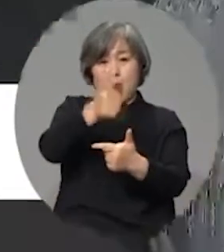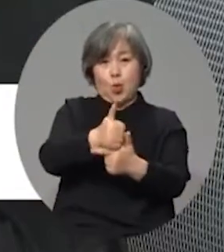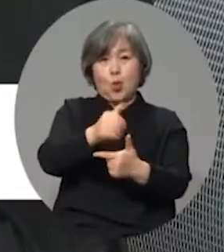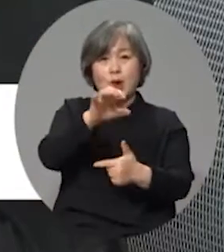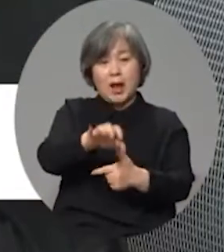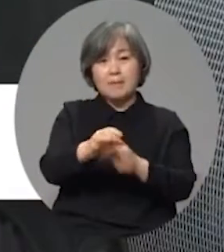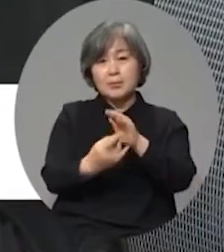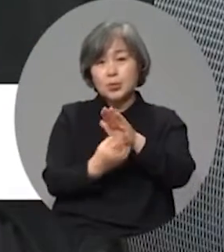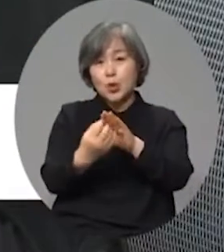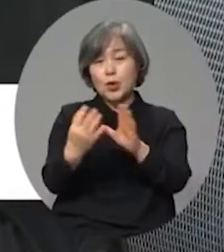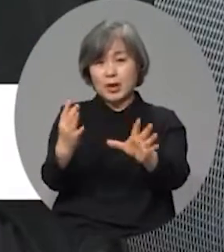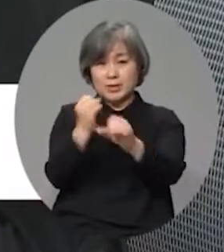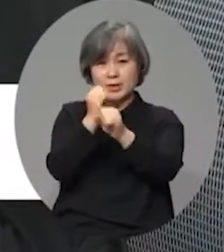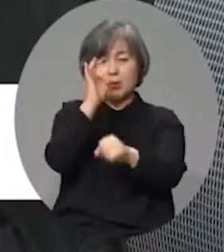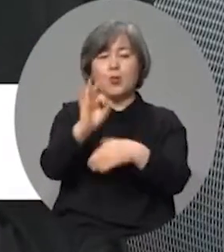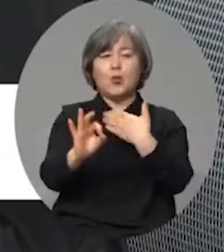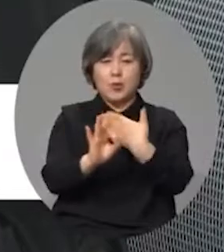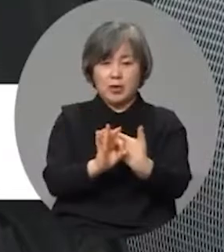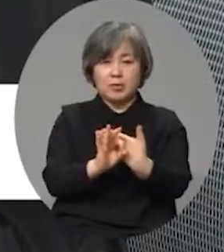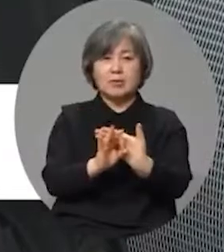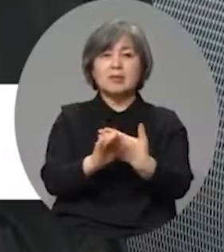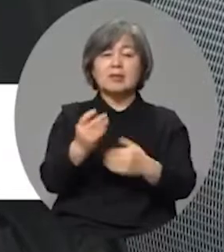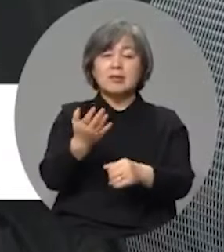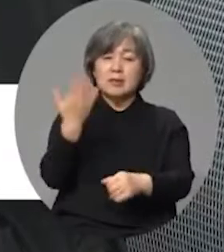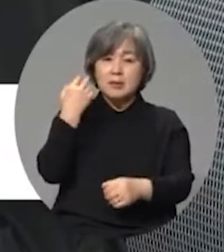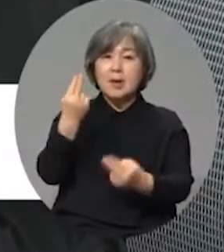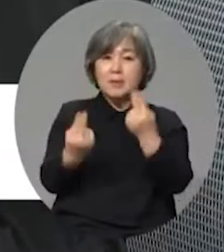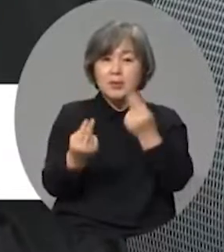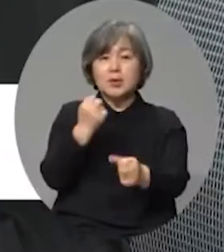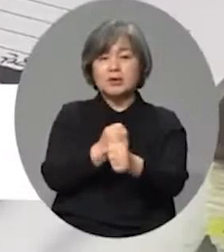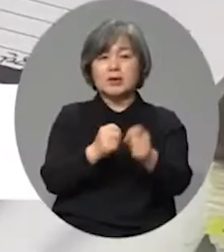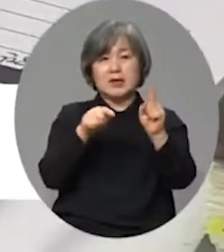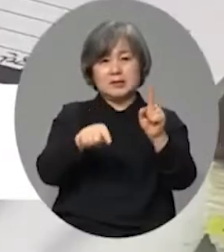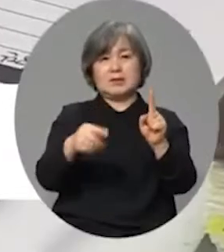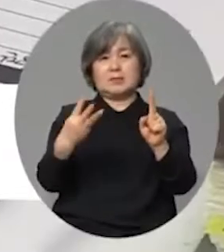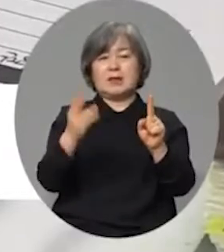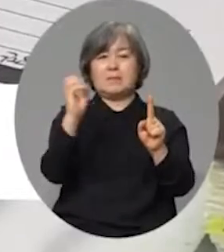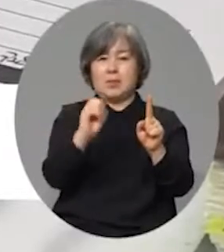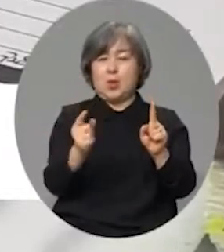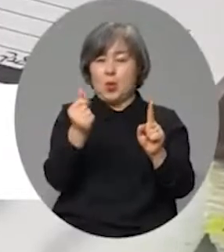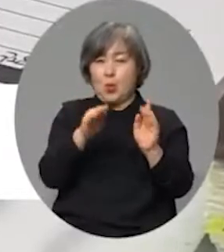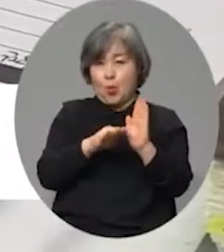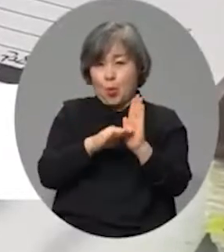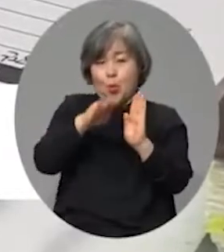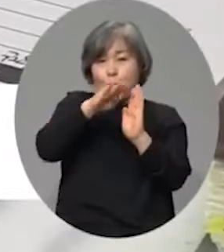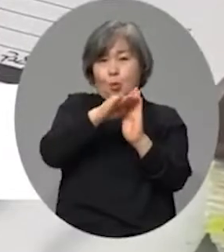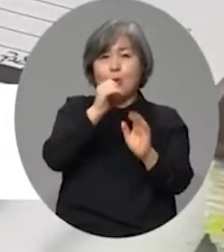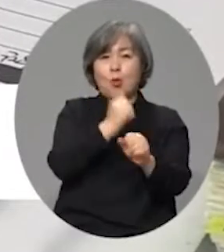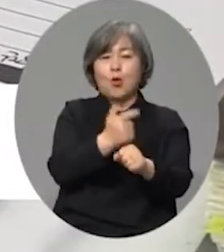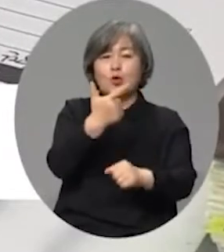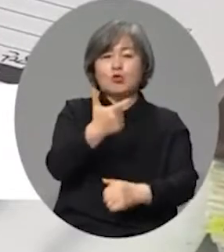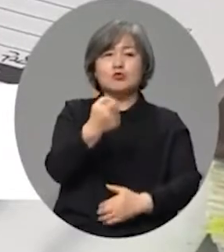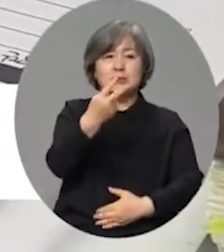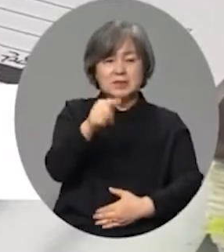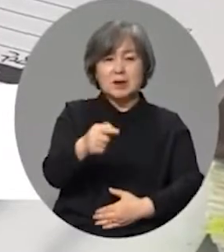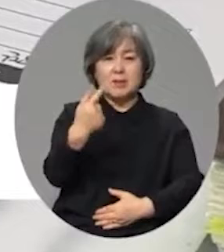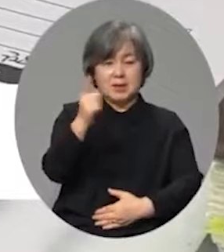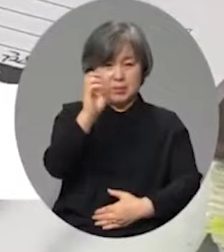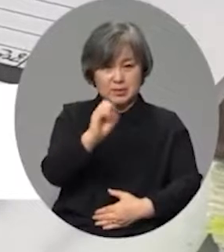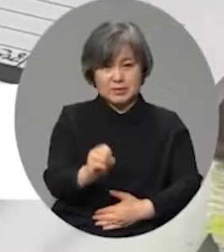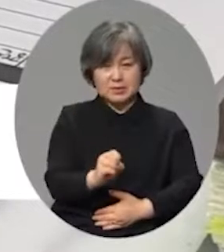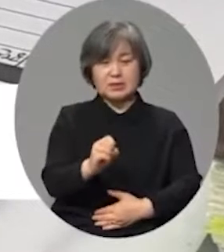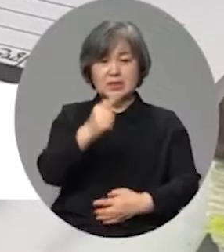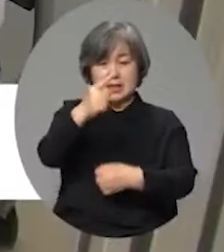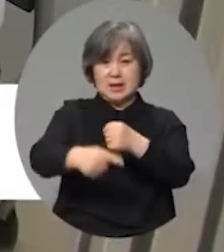통계청은 지난해 전국지역 고용률이 전년도 대비 1.3% 상승한 61.2% 를 보여 연간